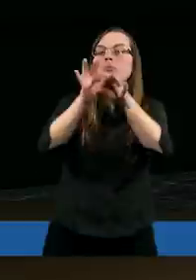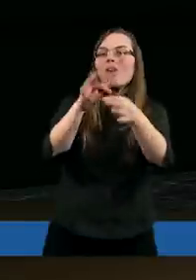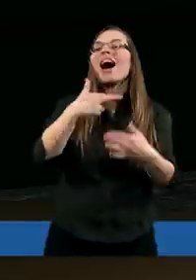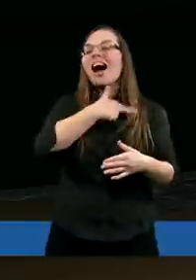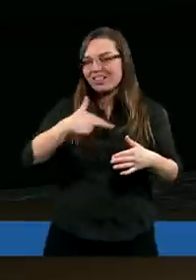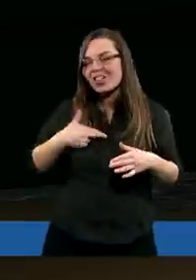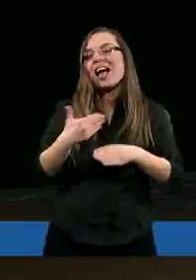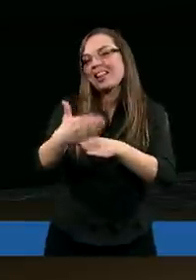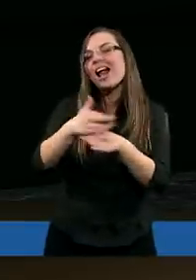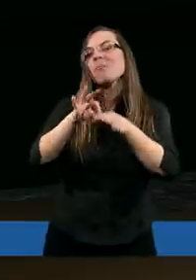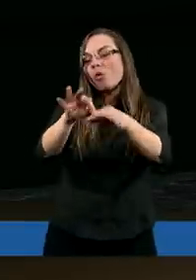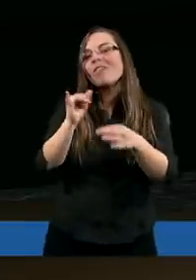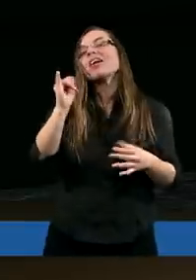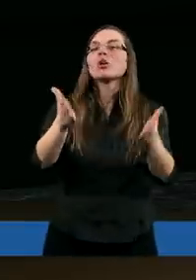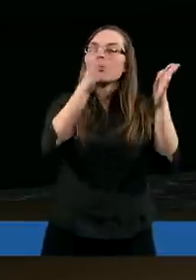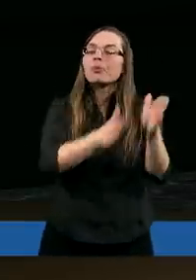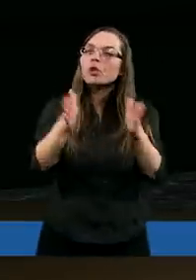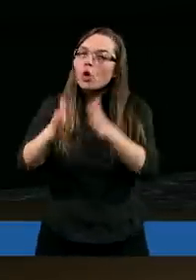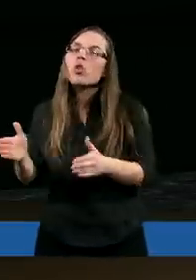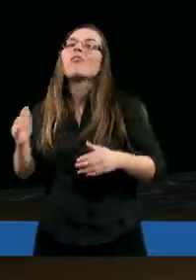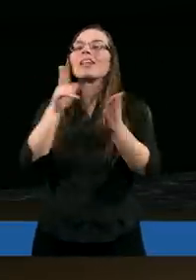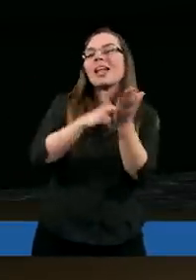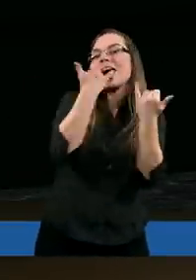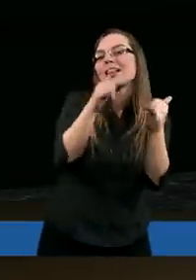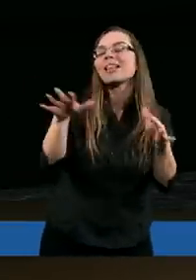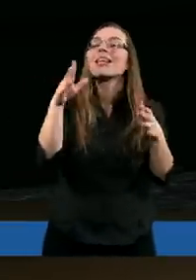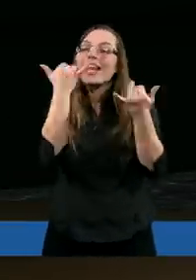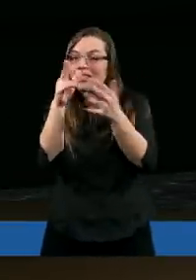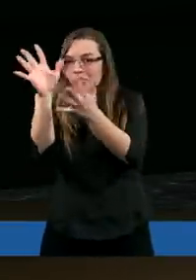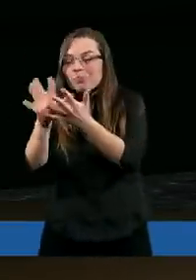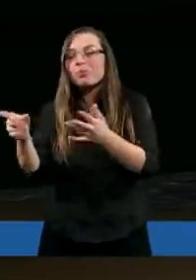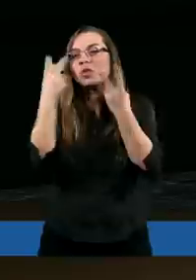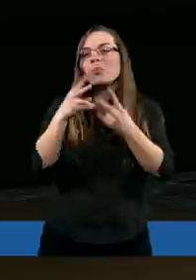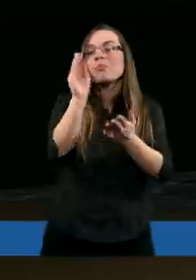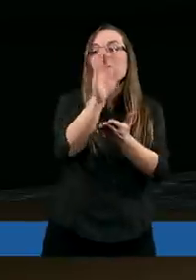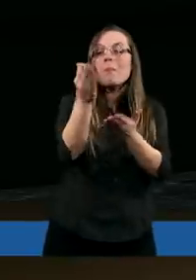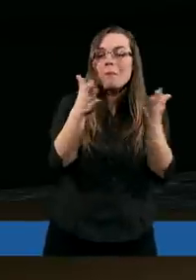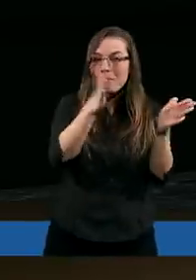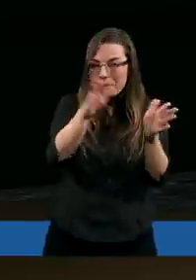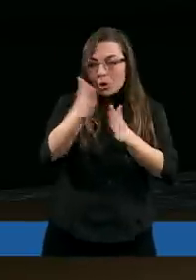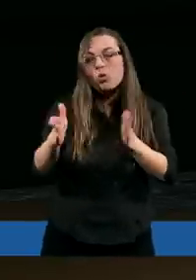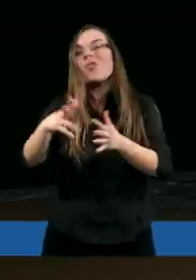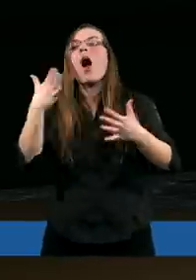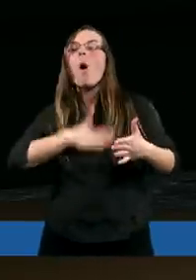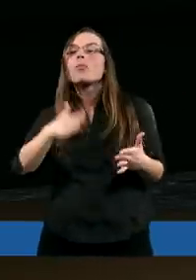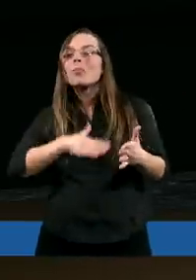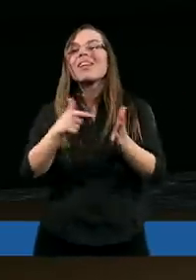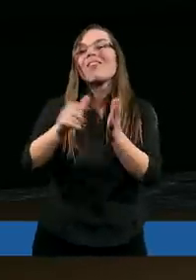nadal. Przygotowuje, jak to na innych miejscach czytamy, oblubienicę baranka.